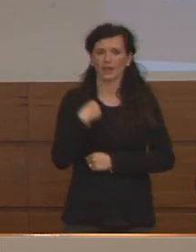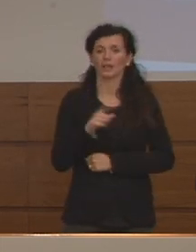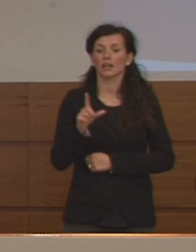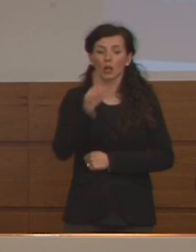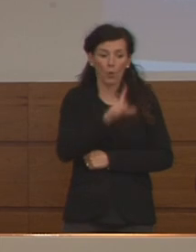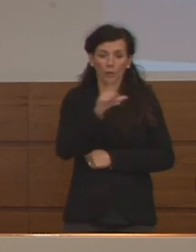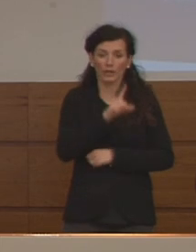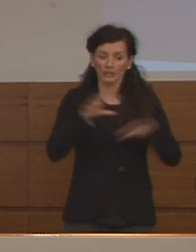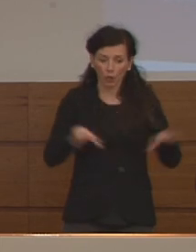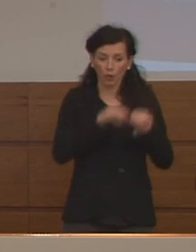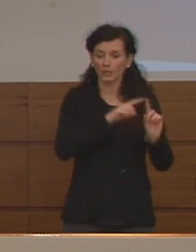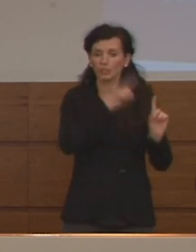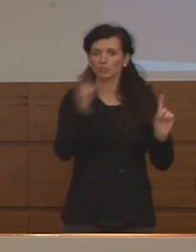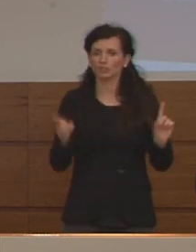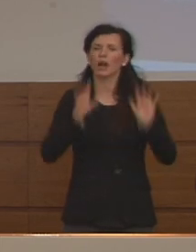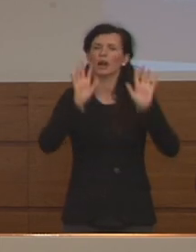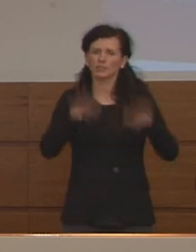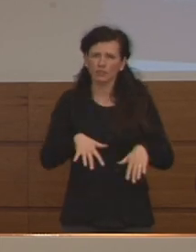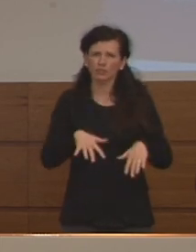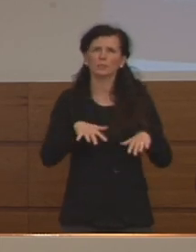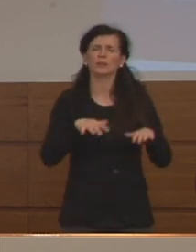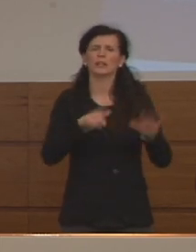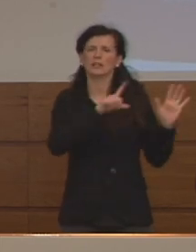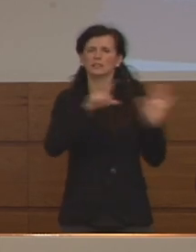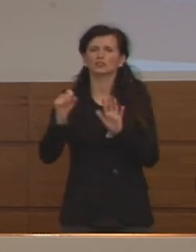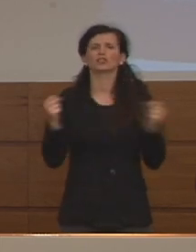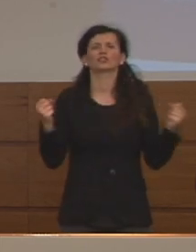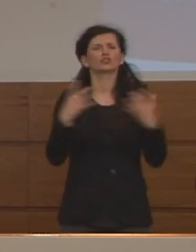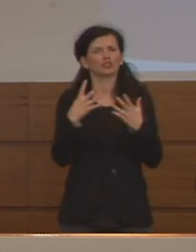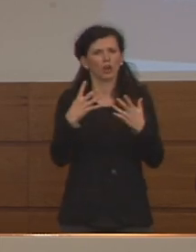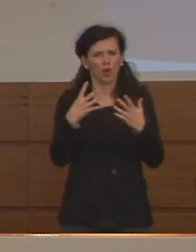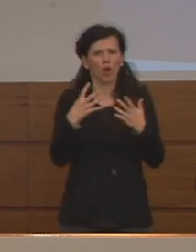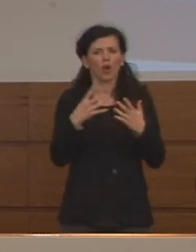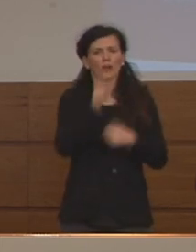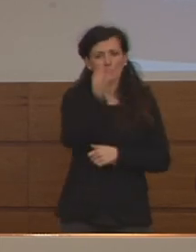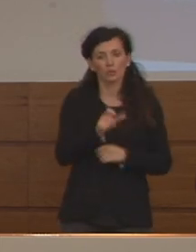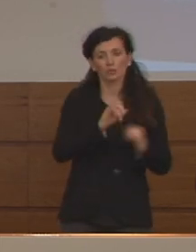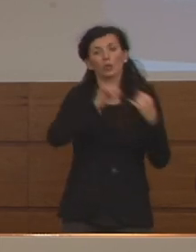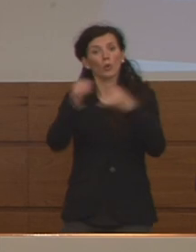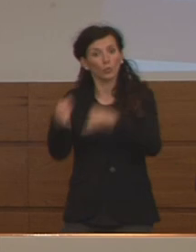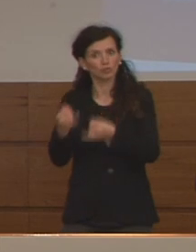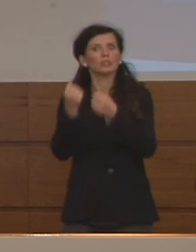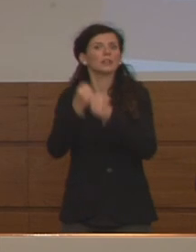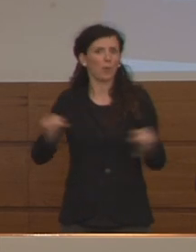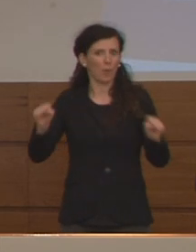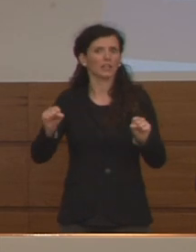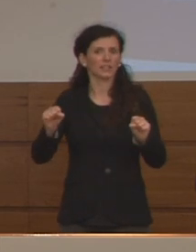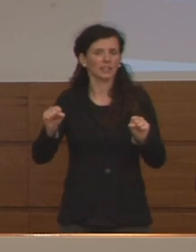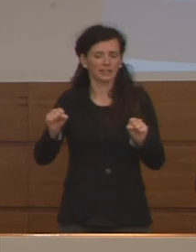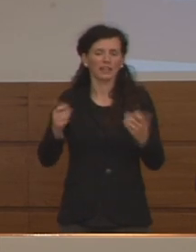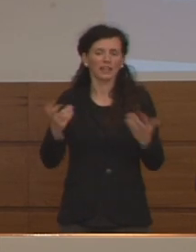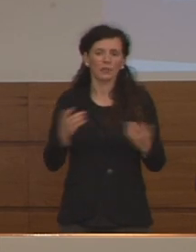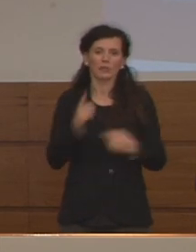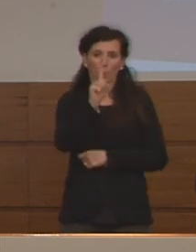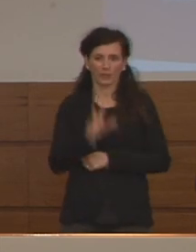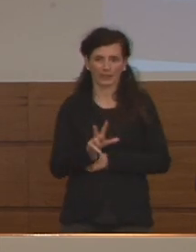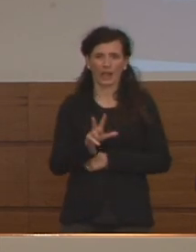registrati 10.719 tra di messi e guariti quindi un terzo del